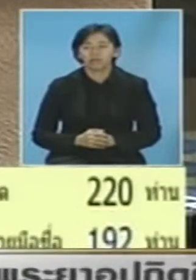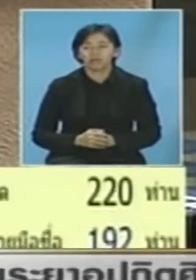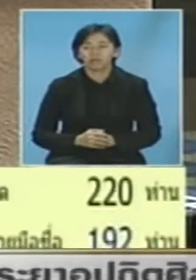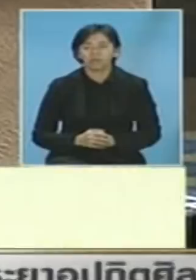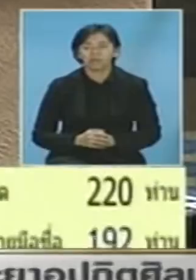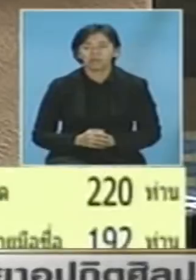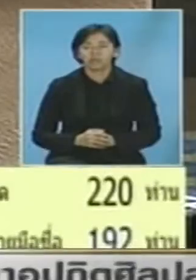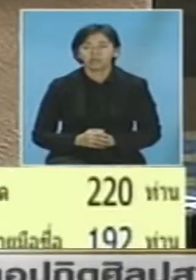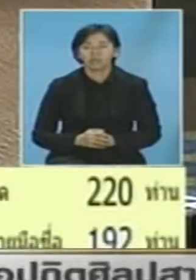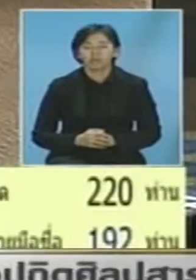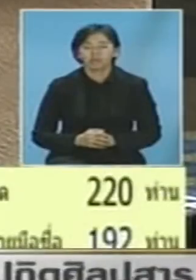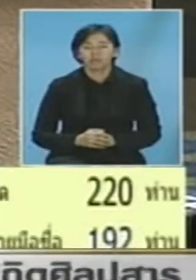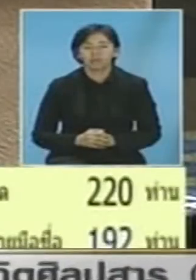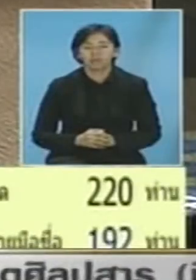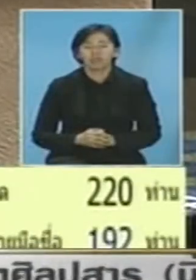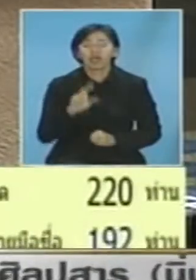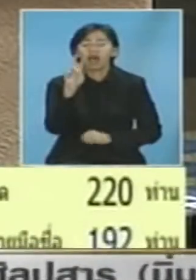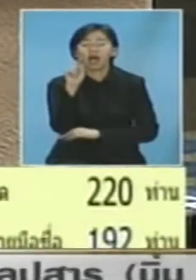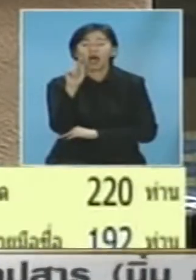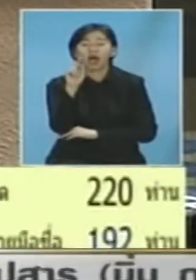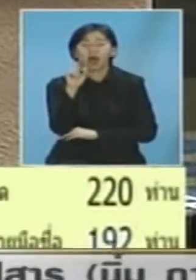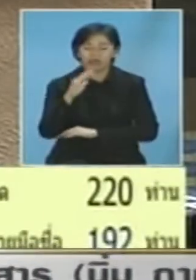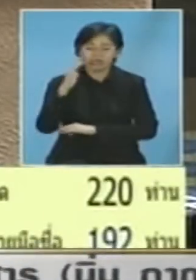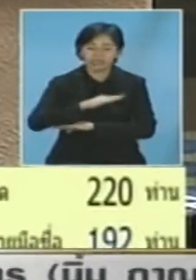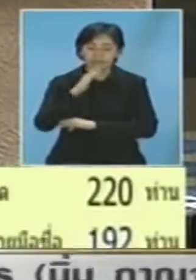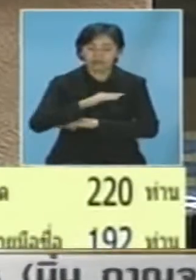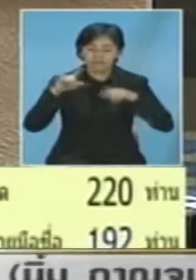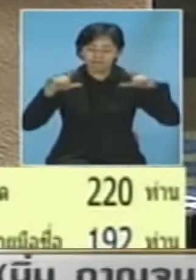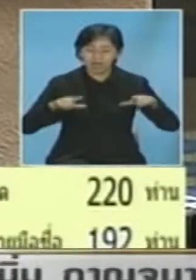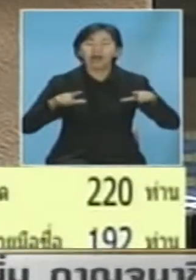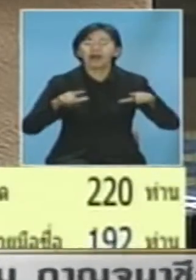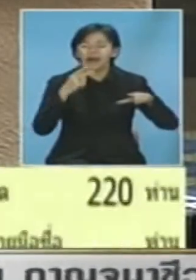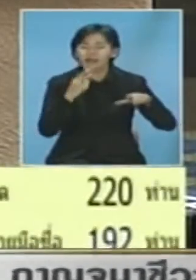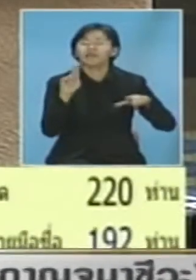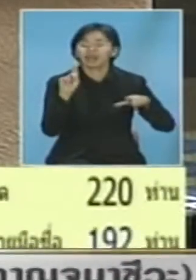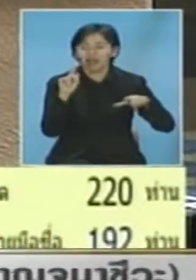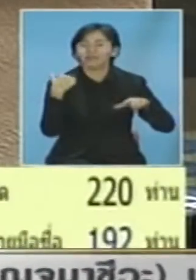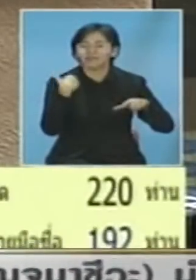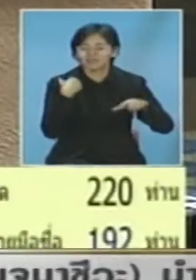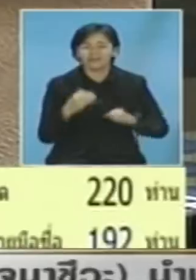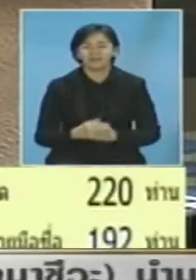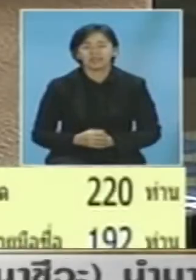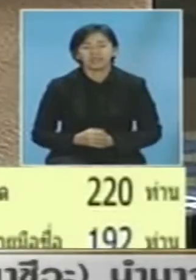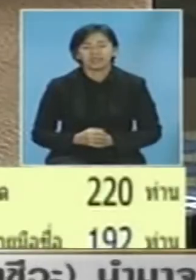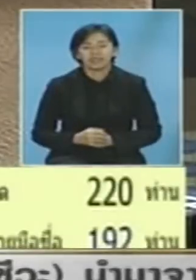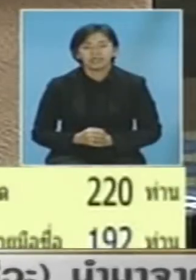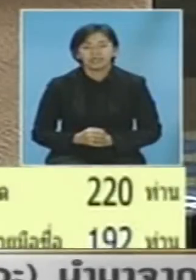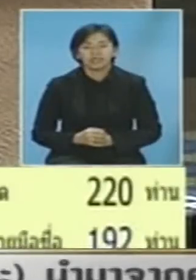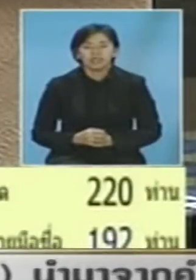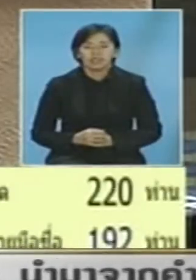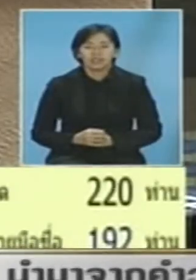ปรากฏตามข่าวทางหน้าหนังสือพิมพ์ซึ่งเป็นความเศร้าสลดใ